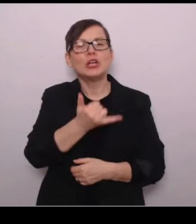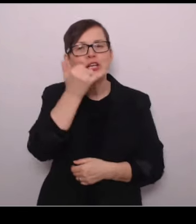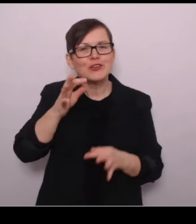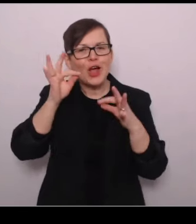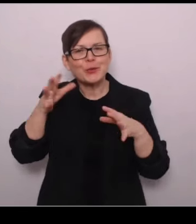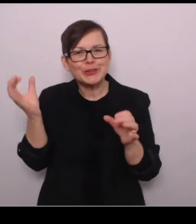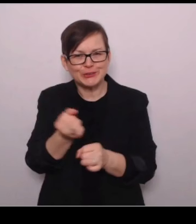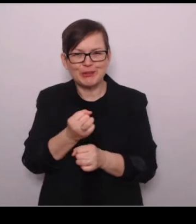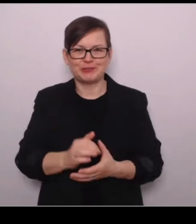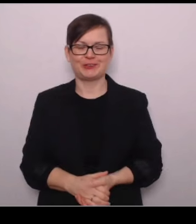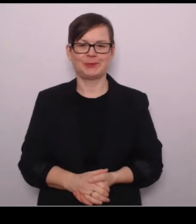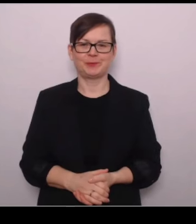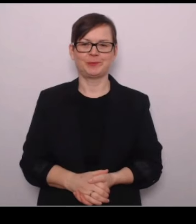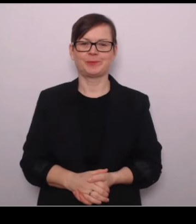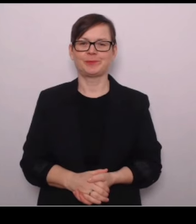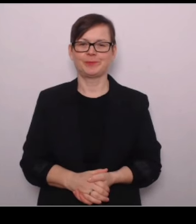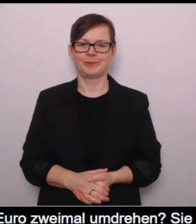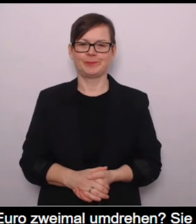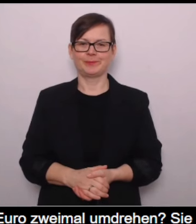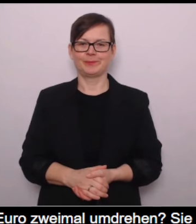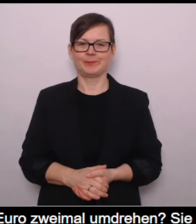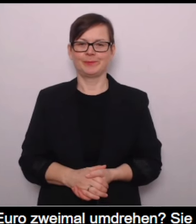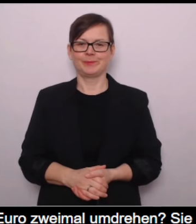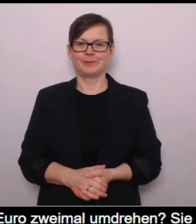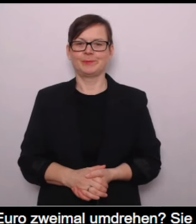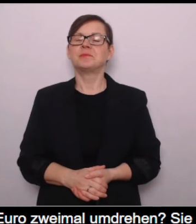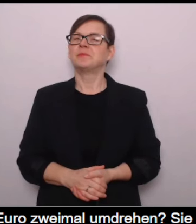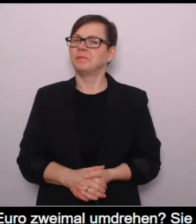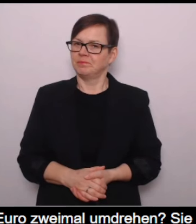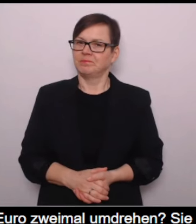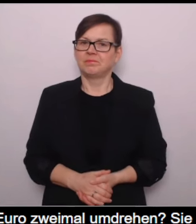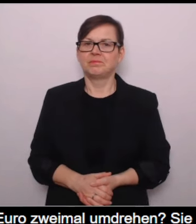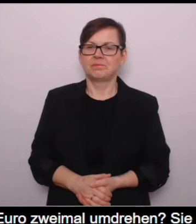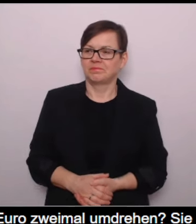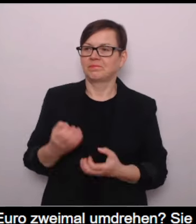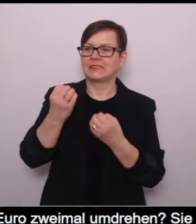sich bis heute nicht bewahrheitet. Niemand ist fehlerfrei. Aber ich glaube, bisher haben wir es ganz ordentlich hingekriegt.